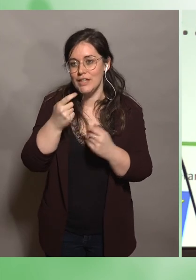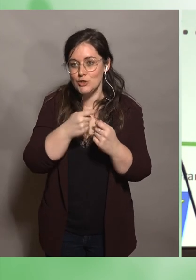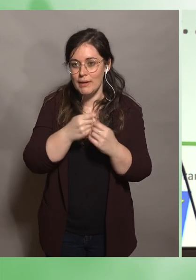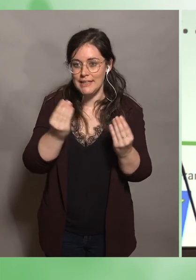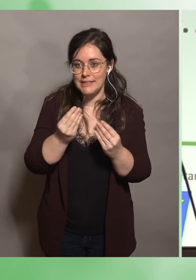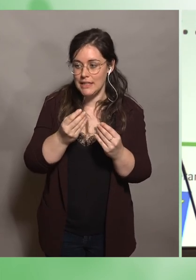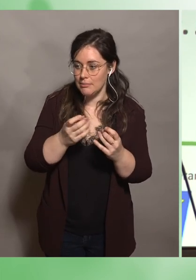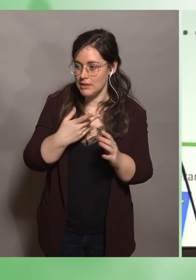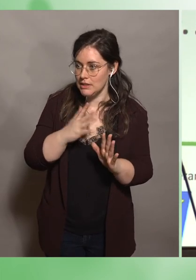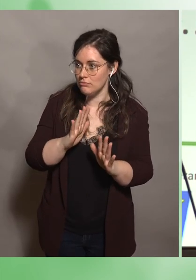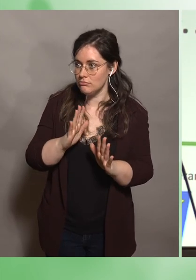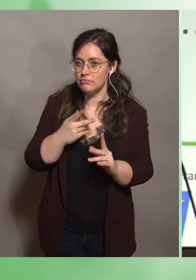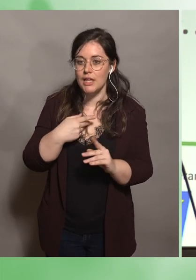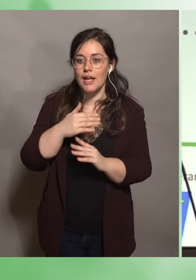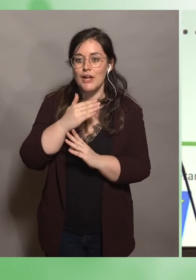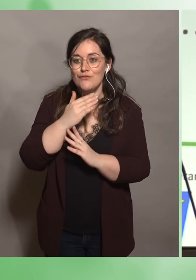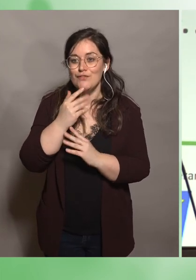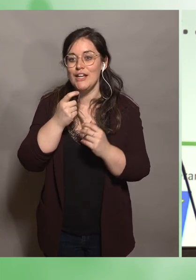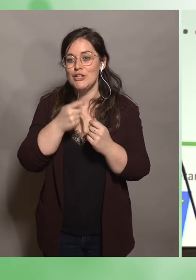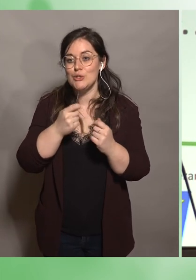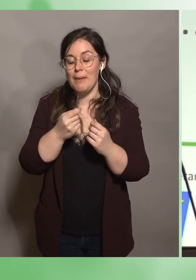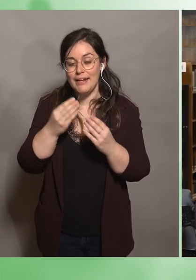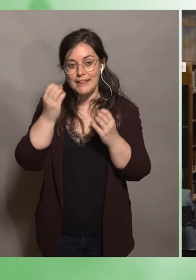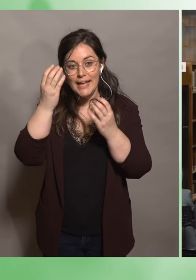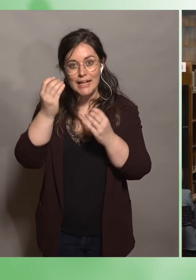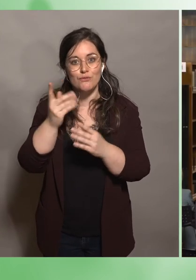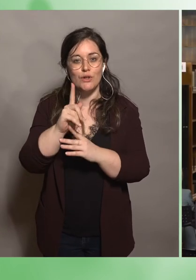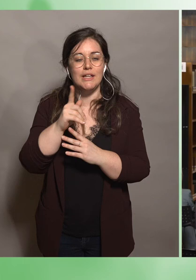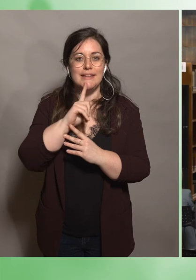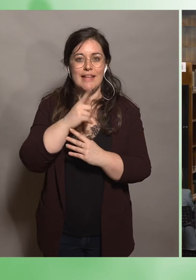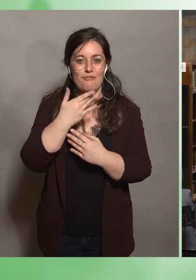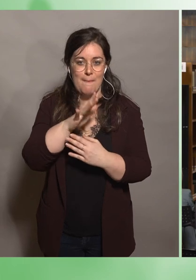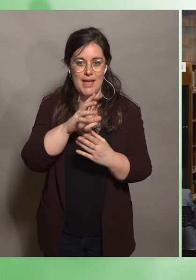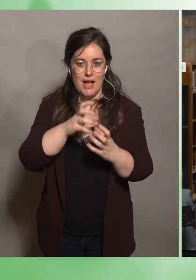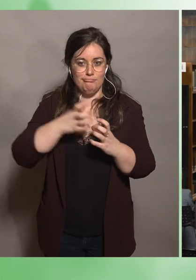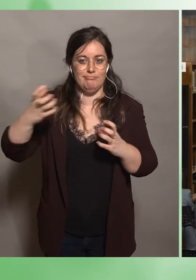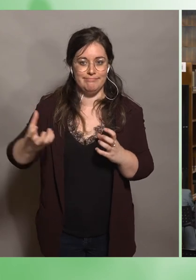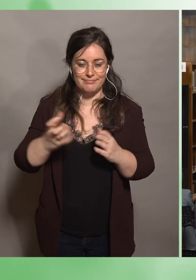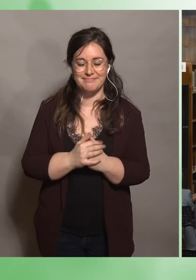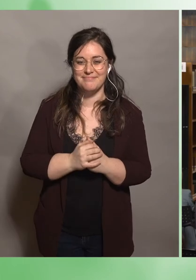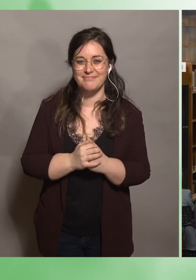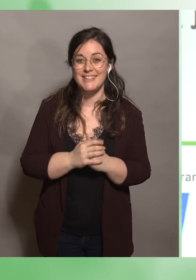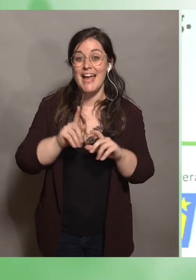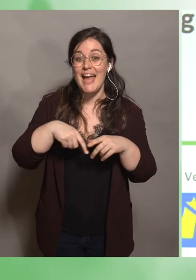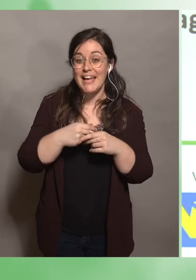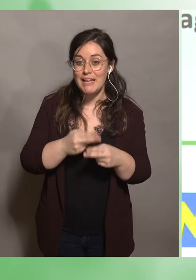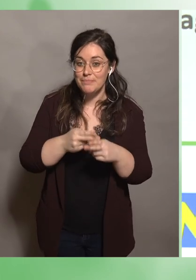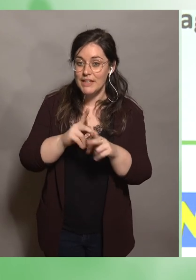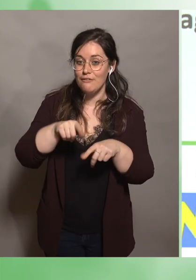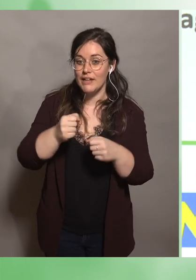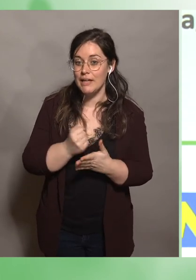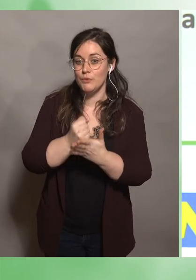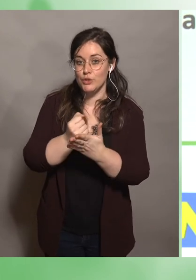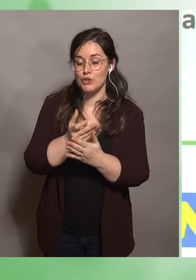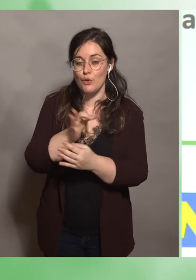und so viel spannender Input geboten wird, dann darf es vielleicht einmal ein bisschen länger gehen. Es gibt Hilfe, es gibt Unterstützung für Firmen, die offen